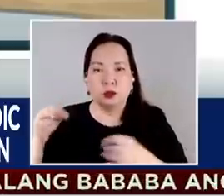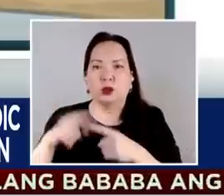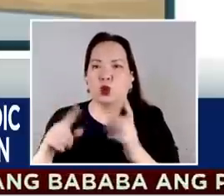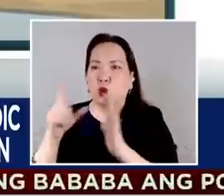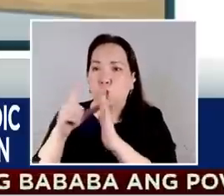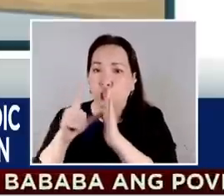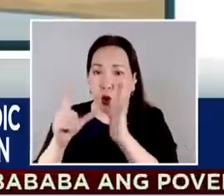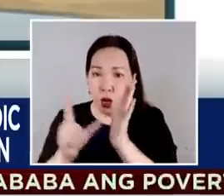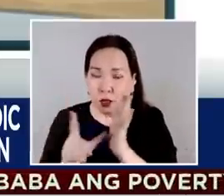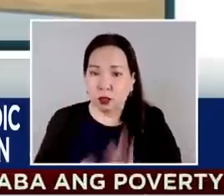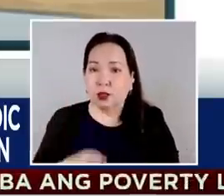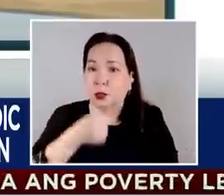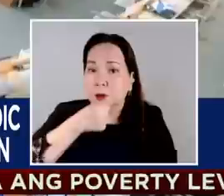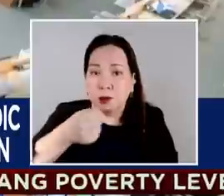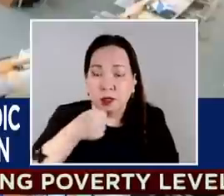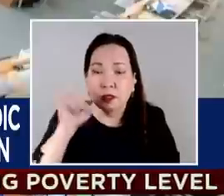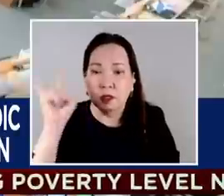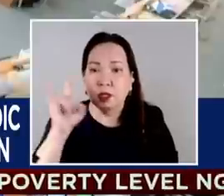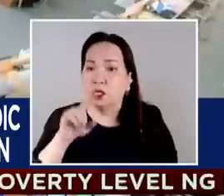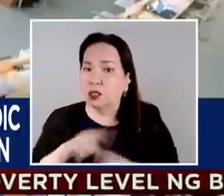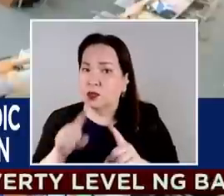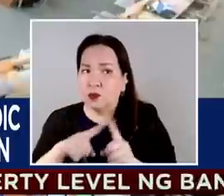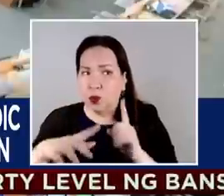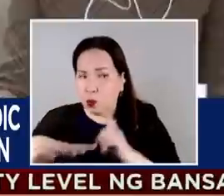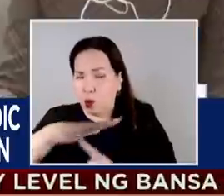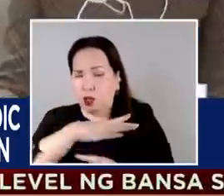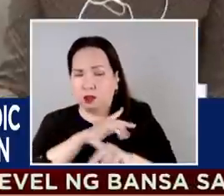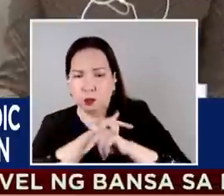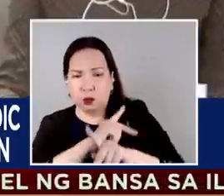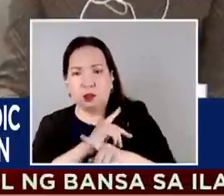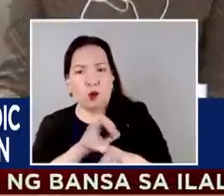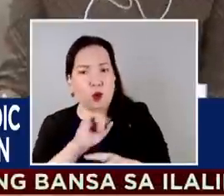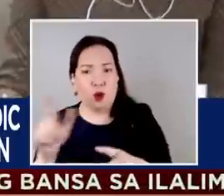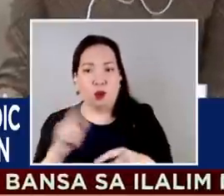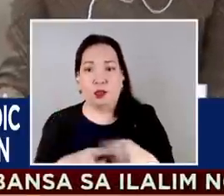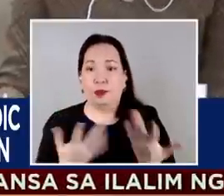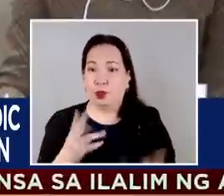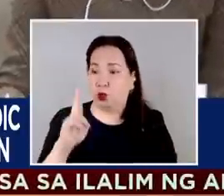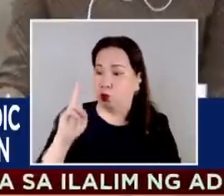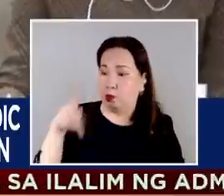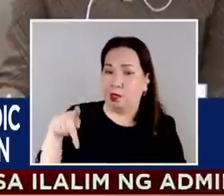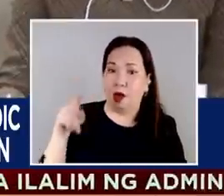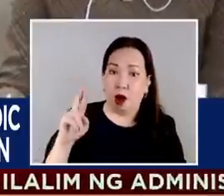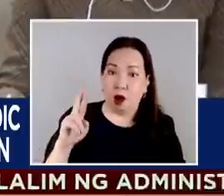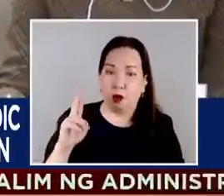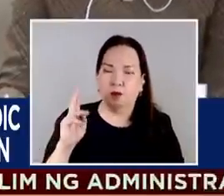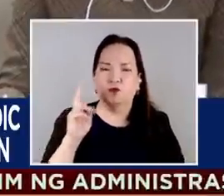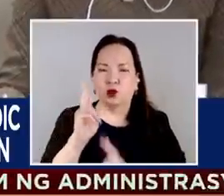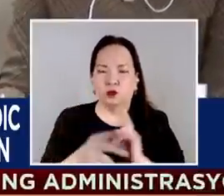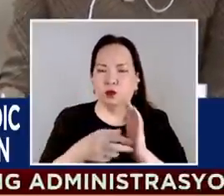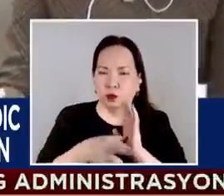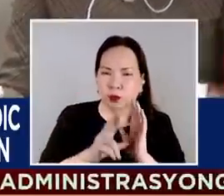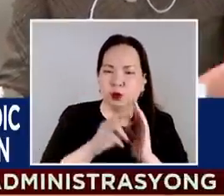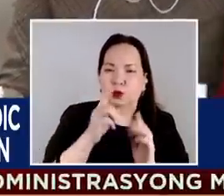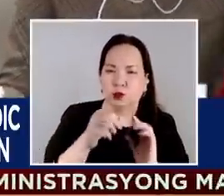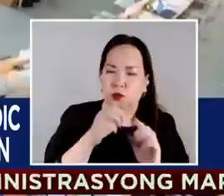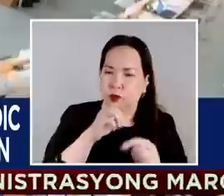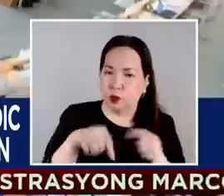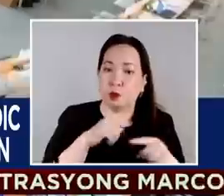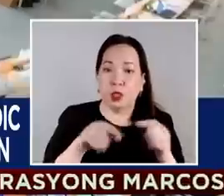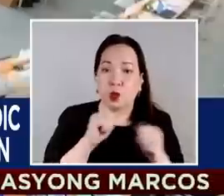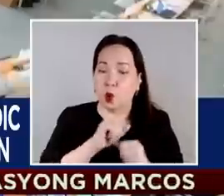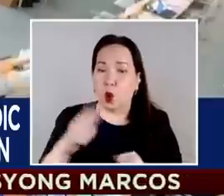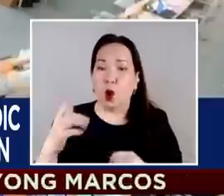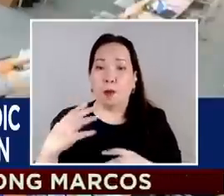indigenous human rights defenders. Ang Universal Periodic Review ay isang mekanismo kung saan ang mga bansang miyembro ng United Nations Human